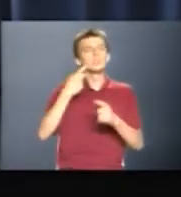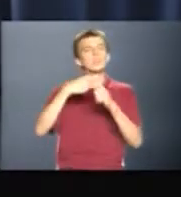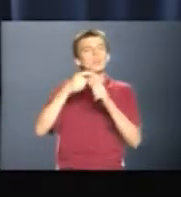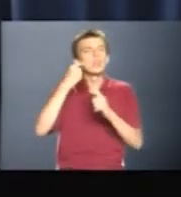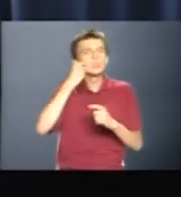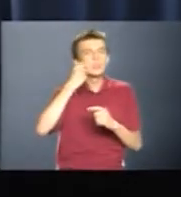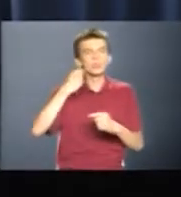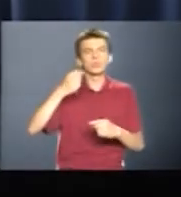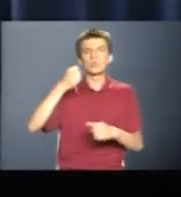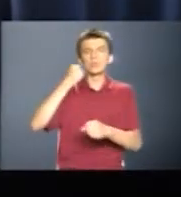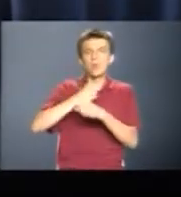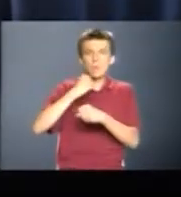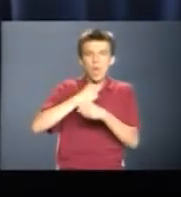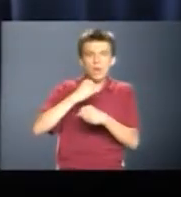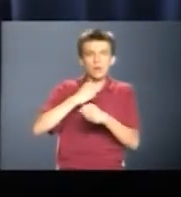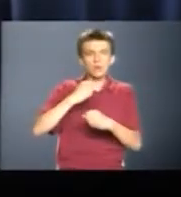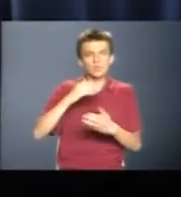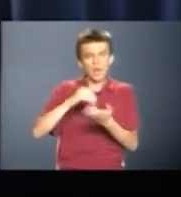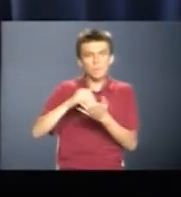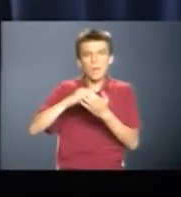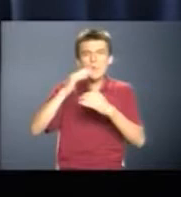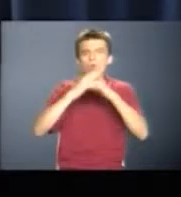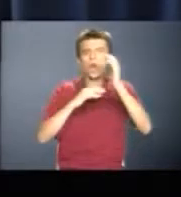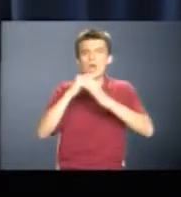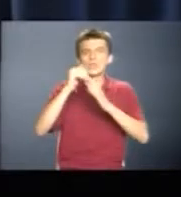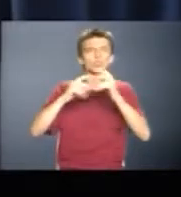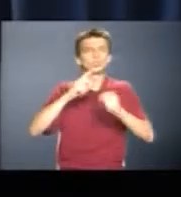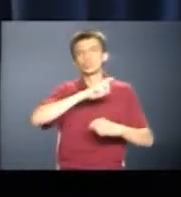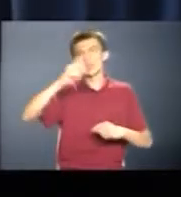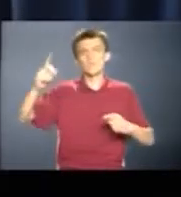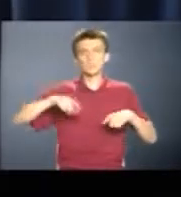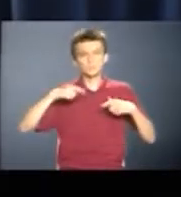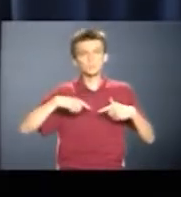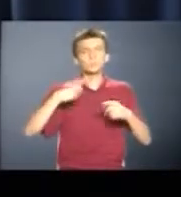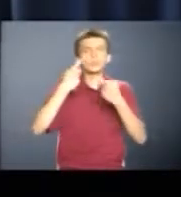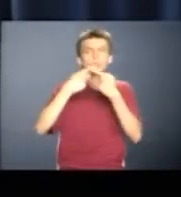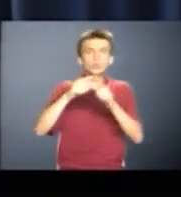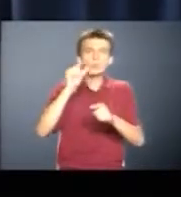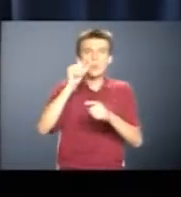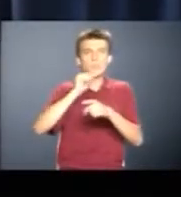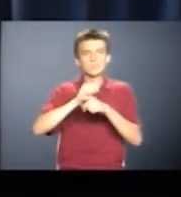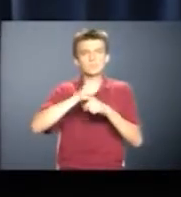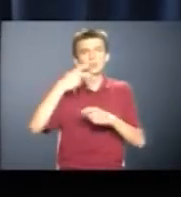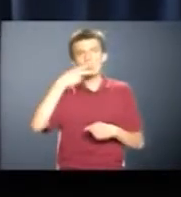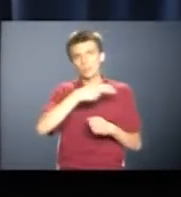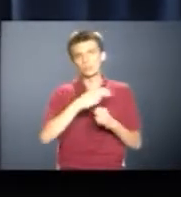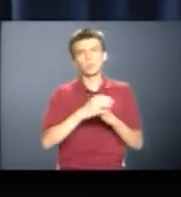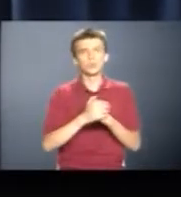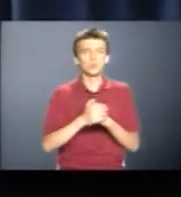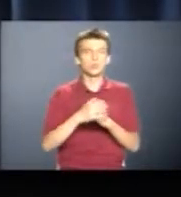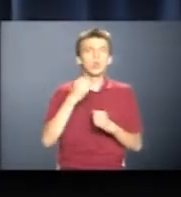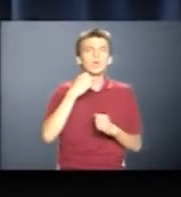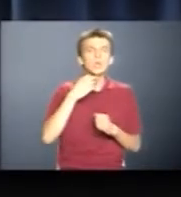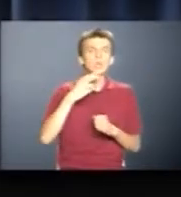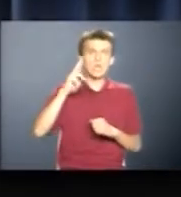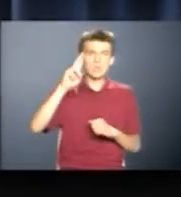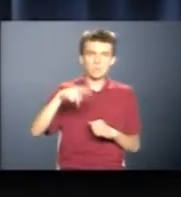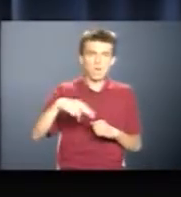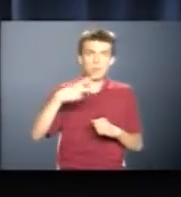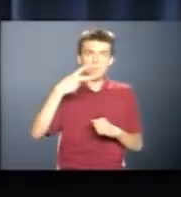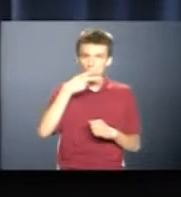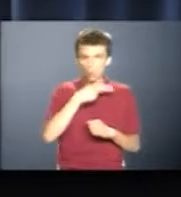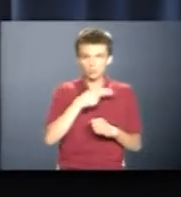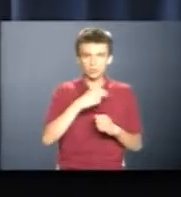kojoj trebamo raditi kroz čitav svoj život, a posebno to trebamo raditi u mjesecu Ramazanu. Kada